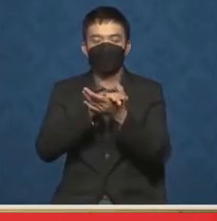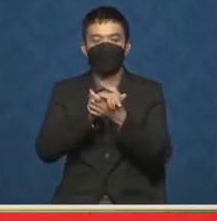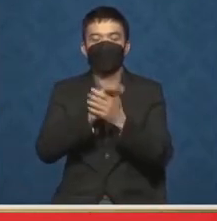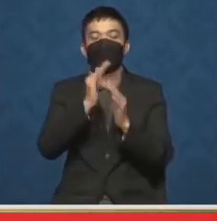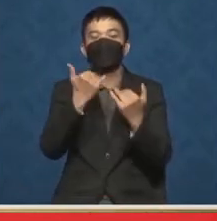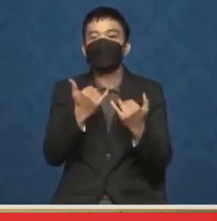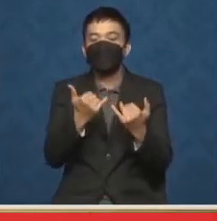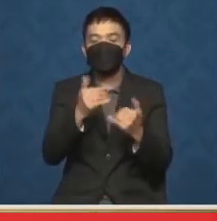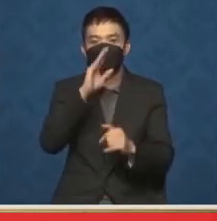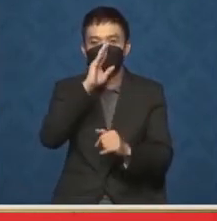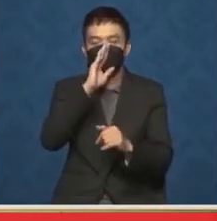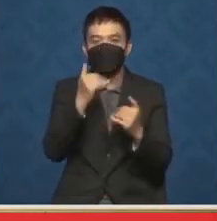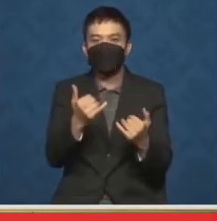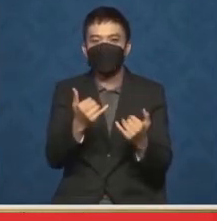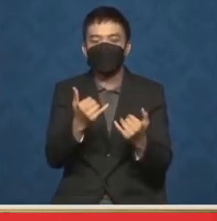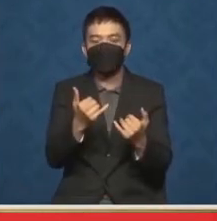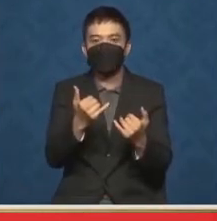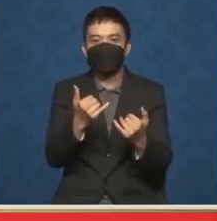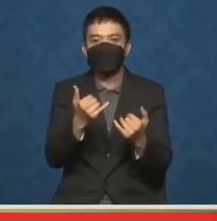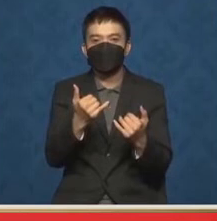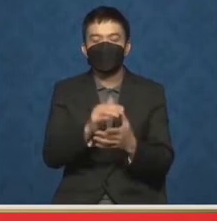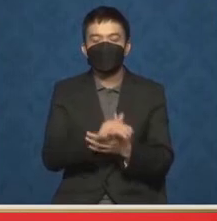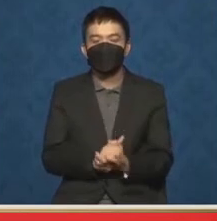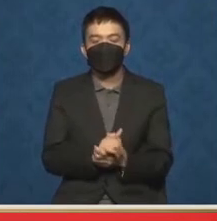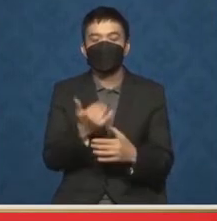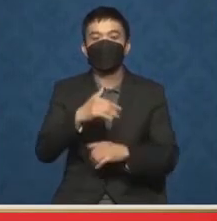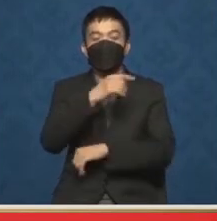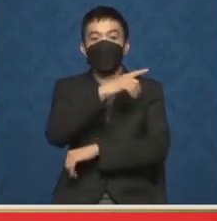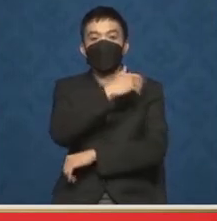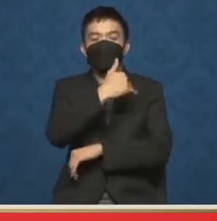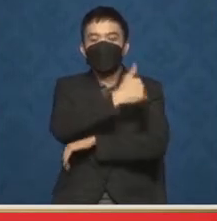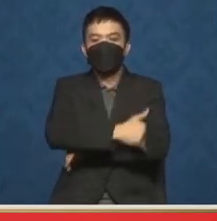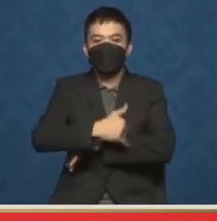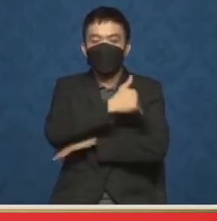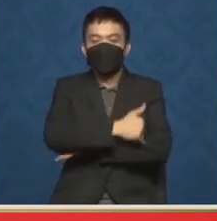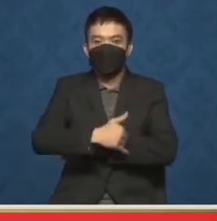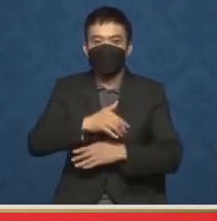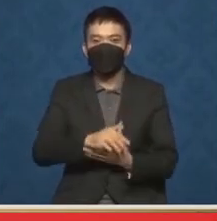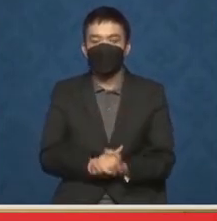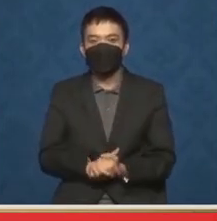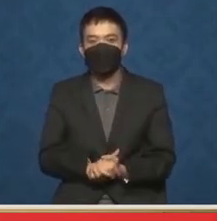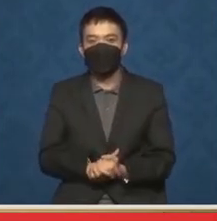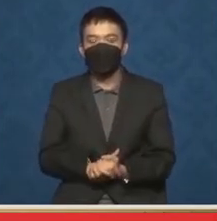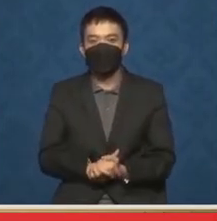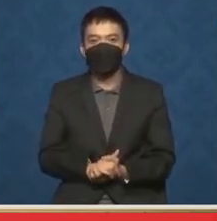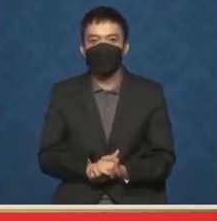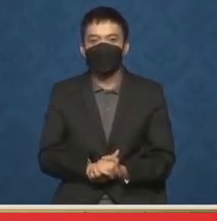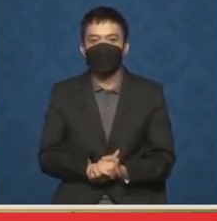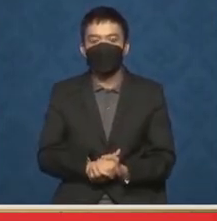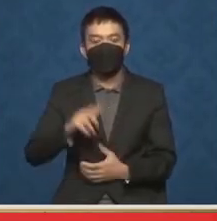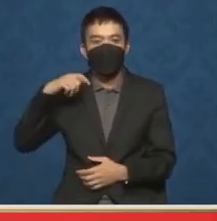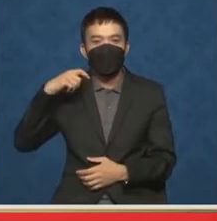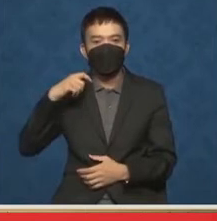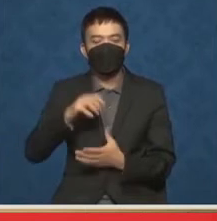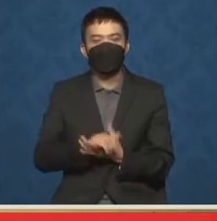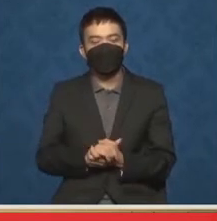ของหลส่งหายอย่างที่ไปสู่เมีนมาในนำของอาเซีนก็มาจากเดีวซ่า สำหบวาทิต